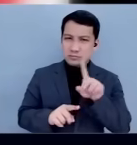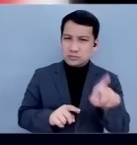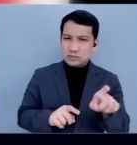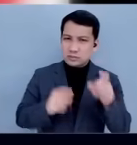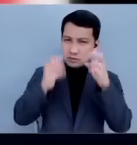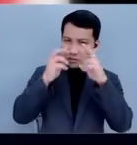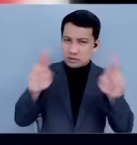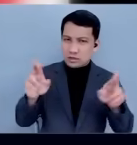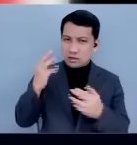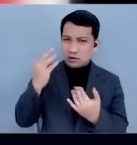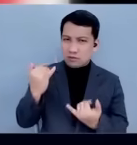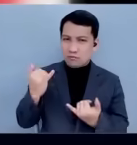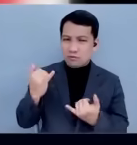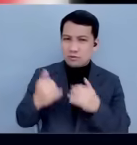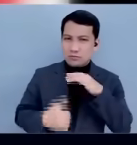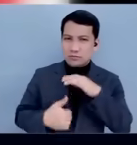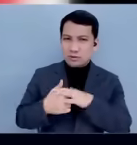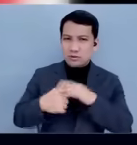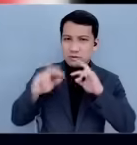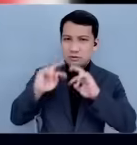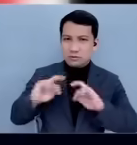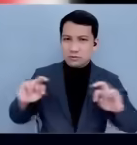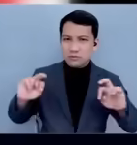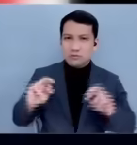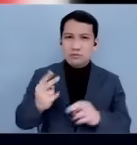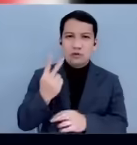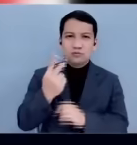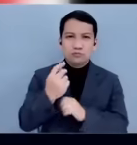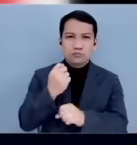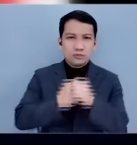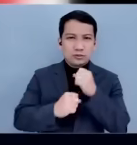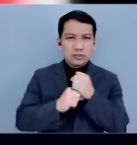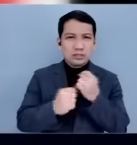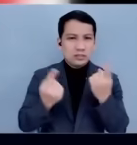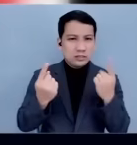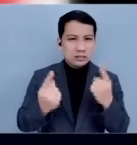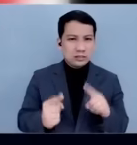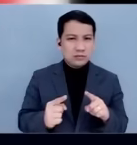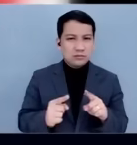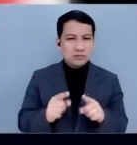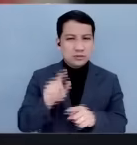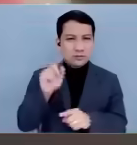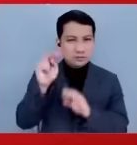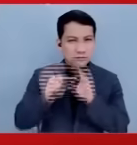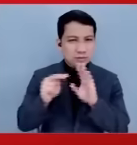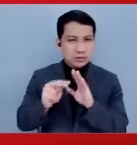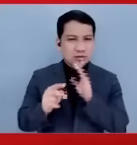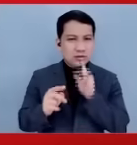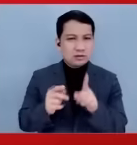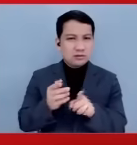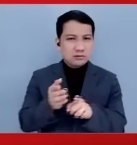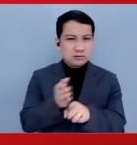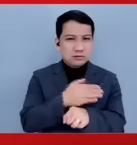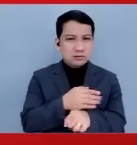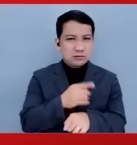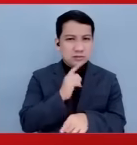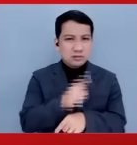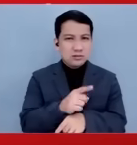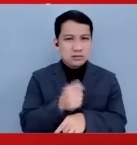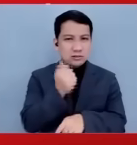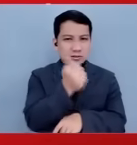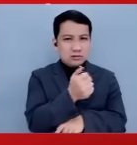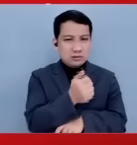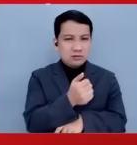ngayon lang ito pinaiimbestigahan kung 2 taon na ang nakakaraan ng naturang video? Pasaring pa ni Zamora? Yung gagawa ko ng paratang